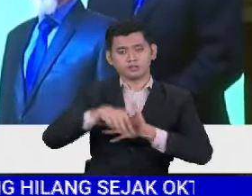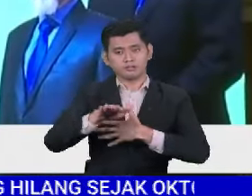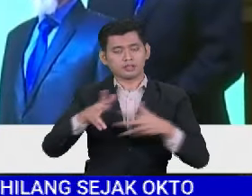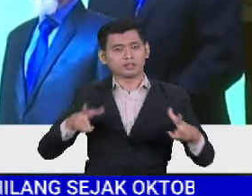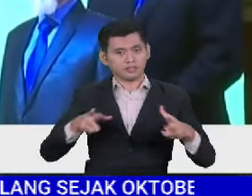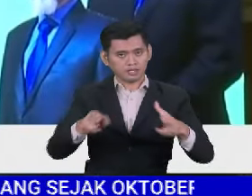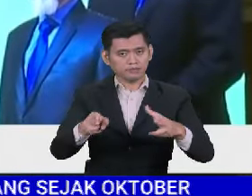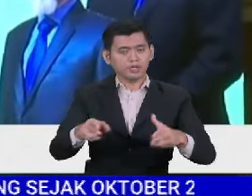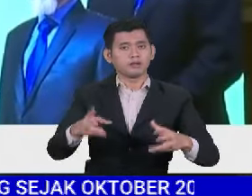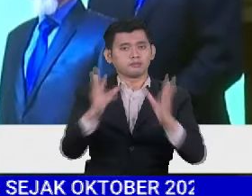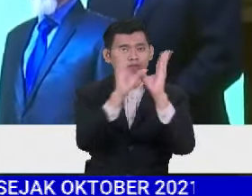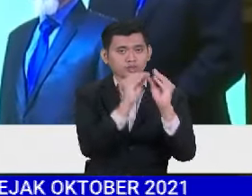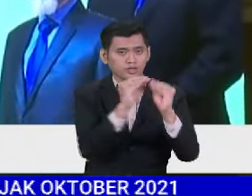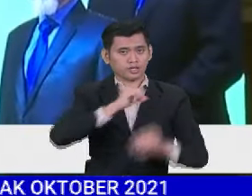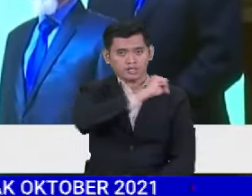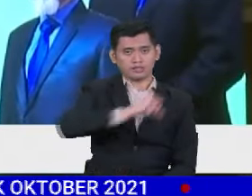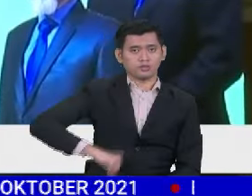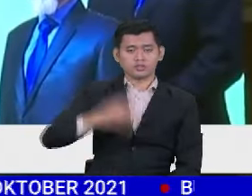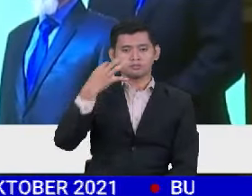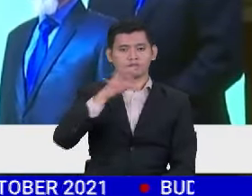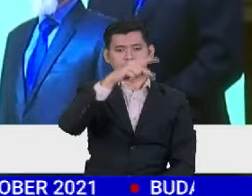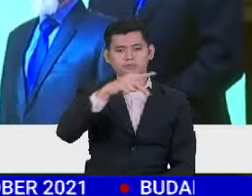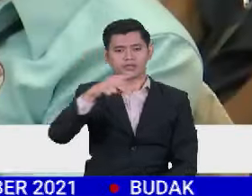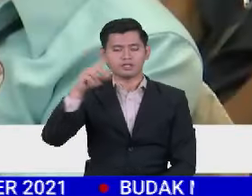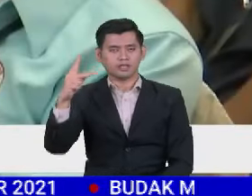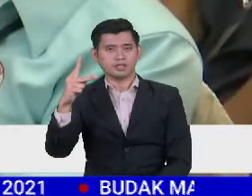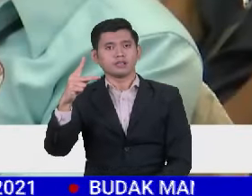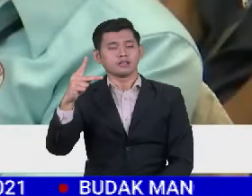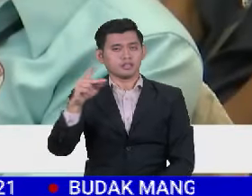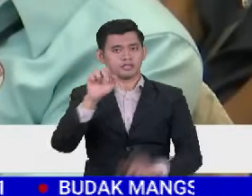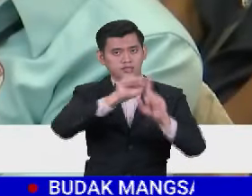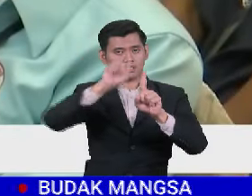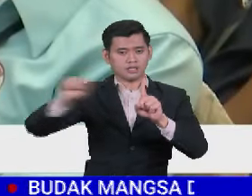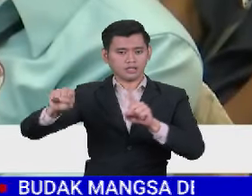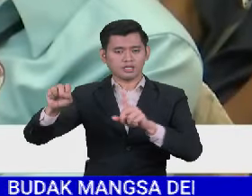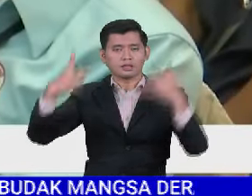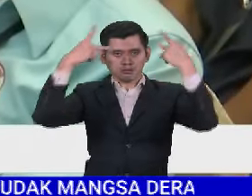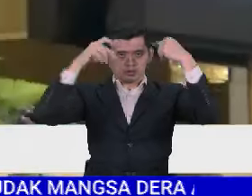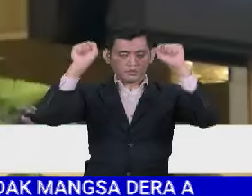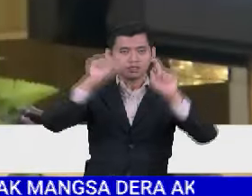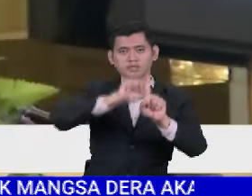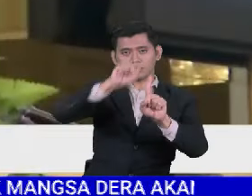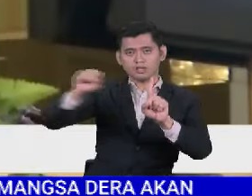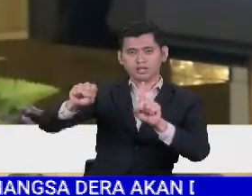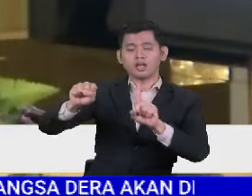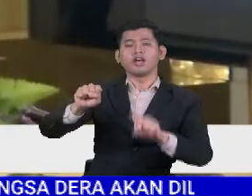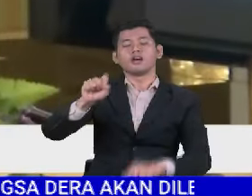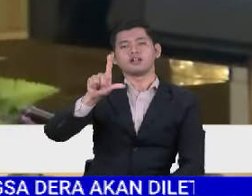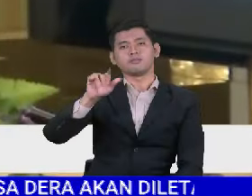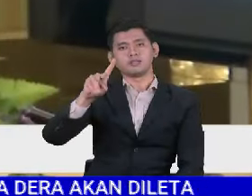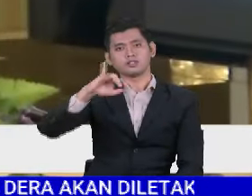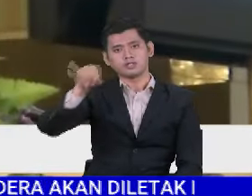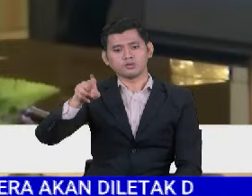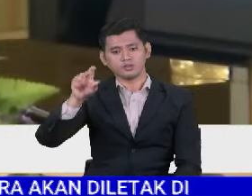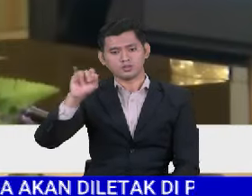mencoret Agung Kali ke-19 pvc Sandakan sementara itu pengurus iphi ke Sandakan Al main Justin